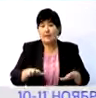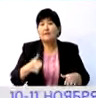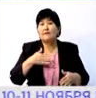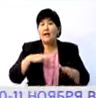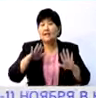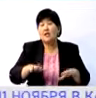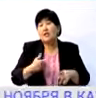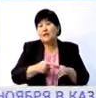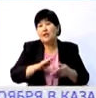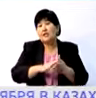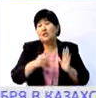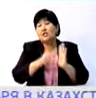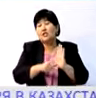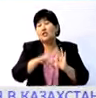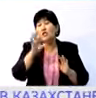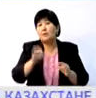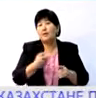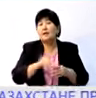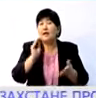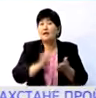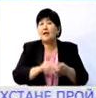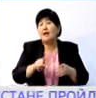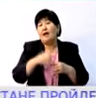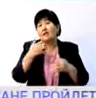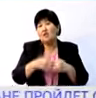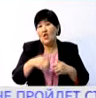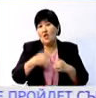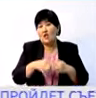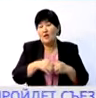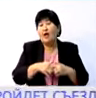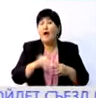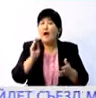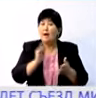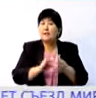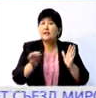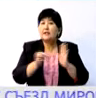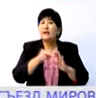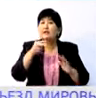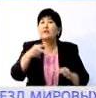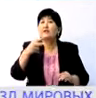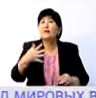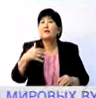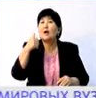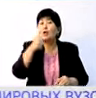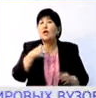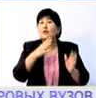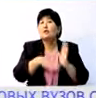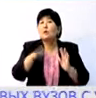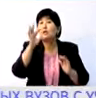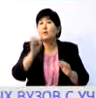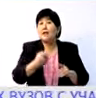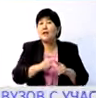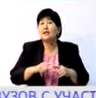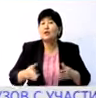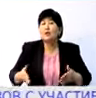значения. Состояние 60% оценивается как среднее. Поставлена цель к 2025 году 90%